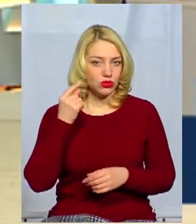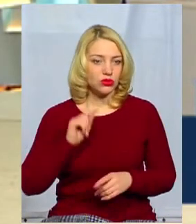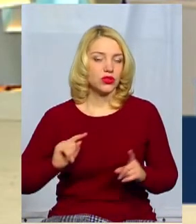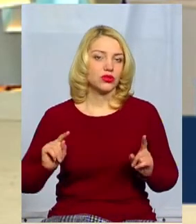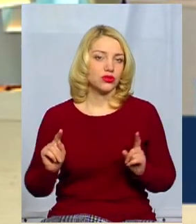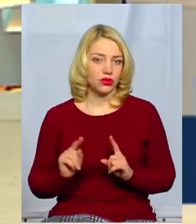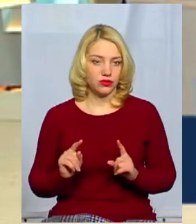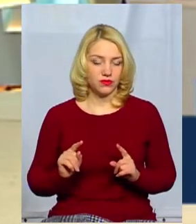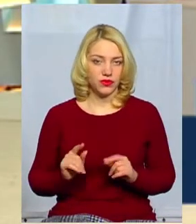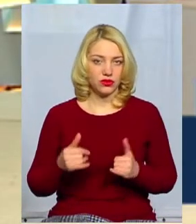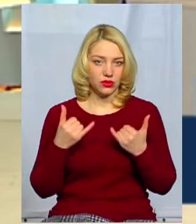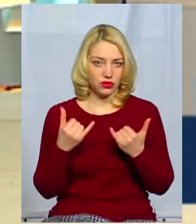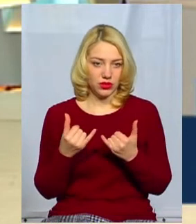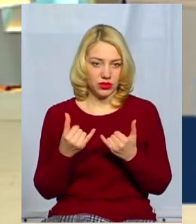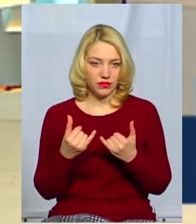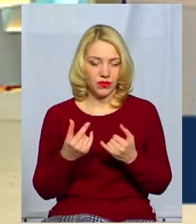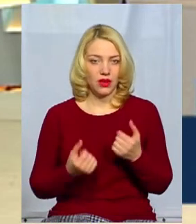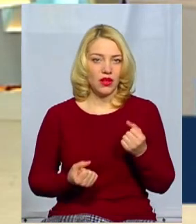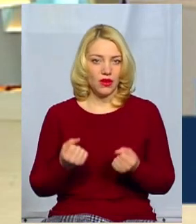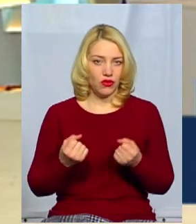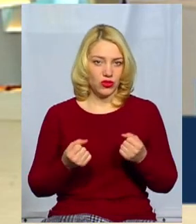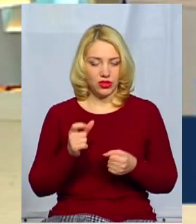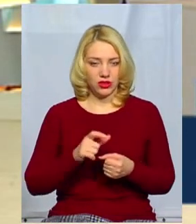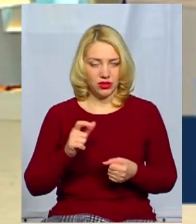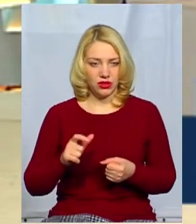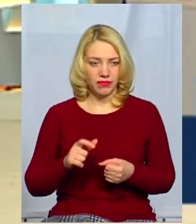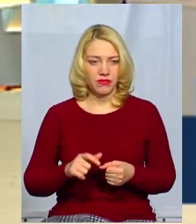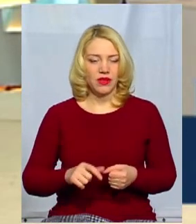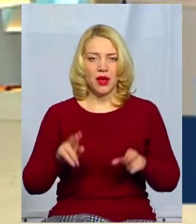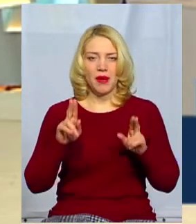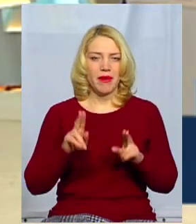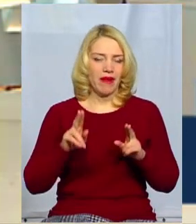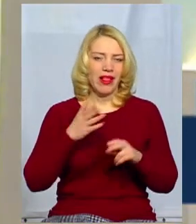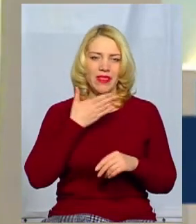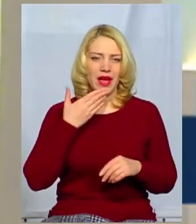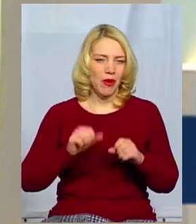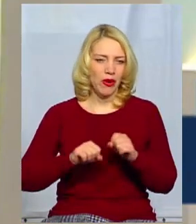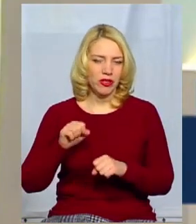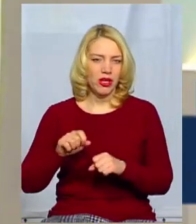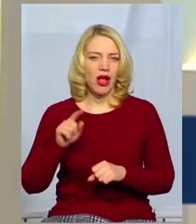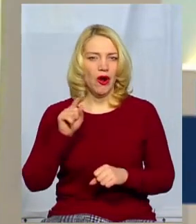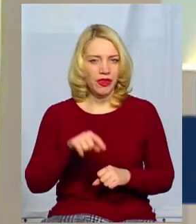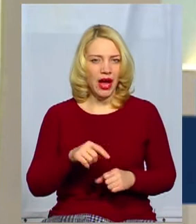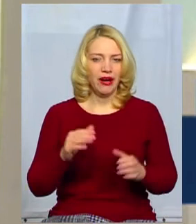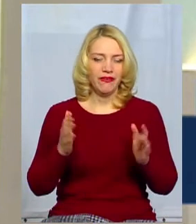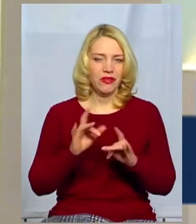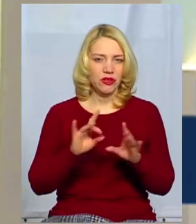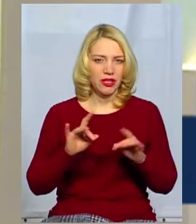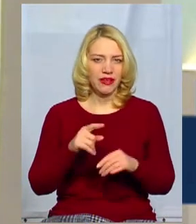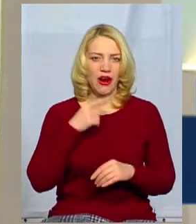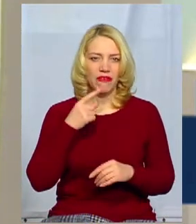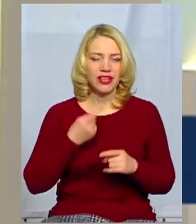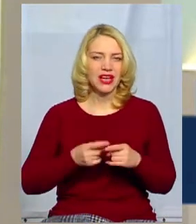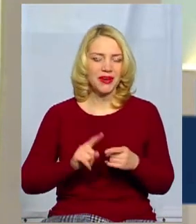що сьогодні водії правила не порушували. Одначе в сюжеті говориться